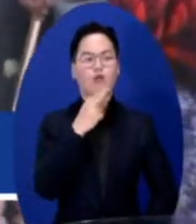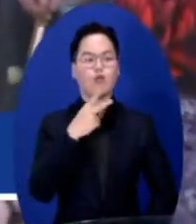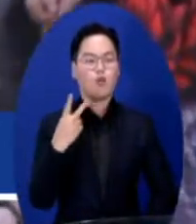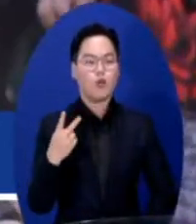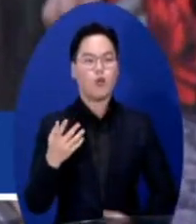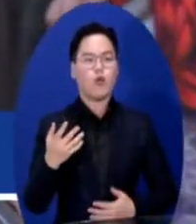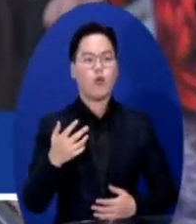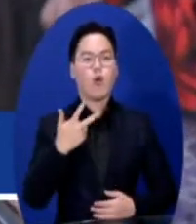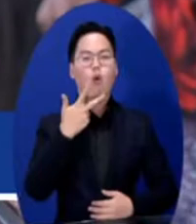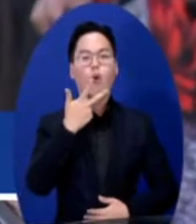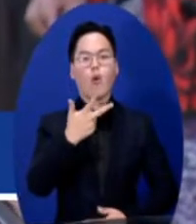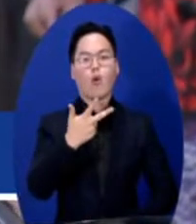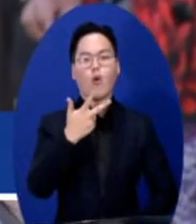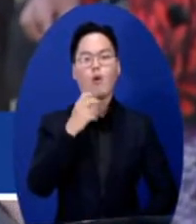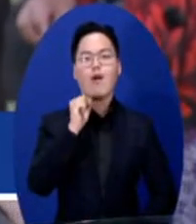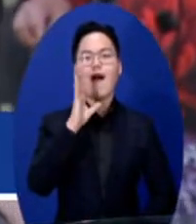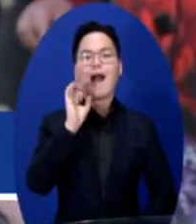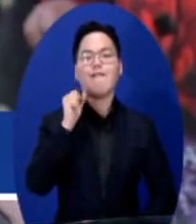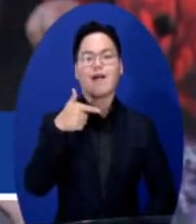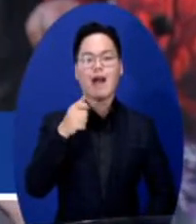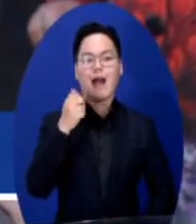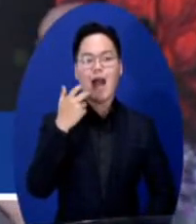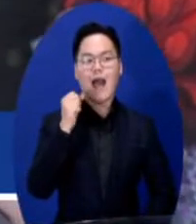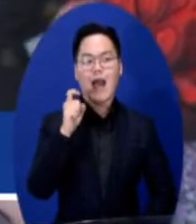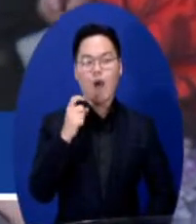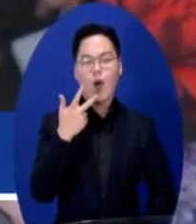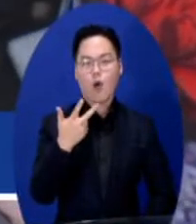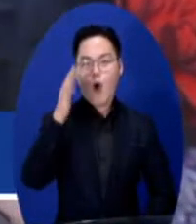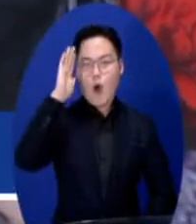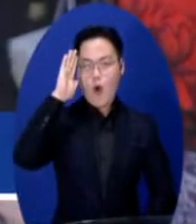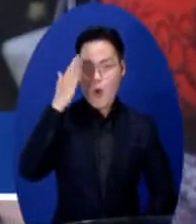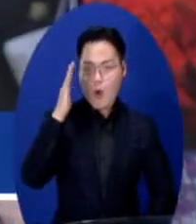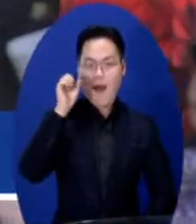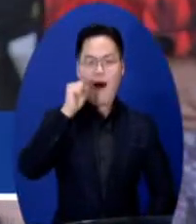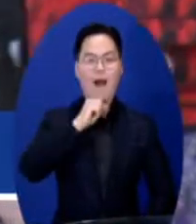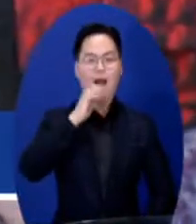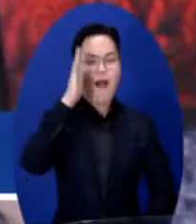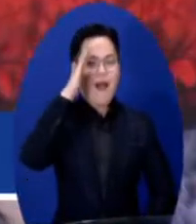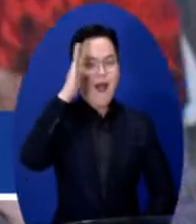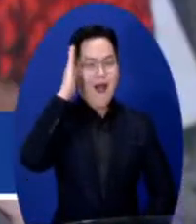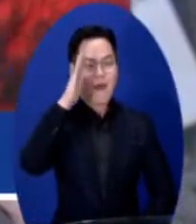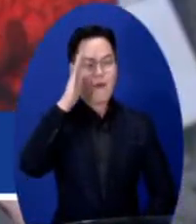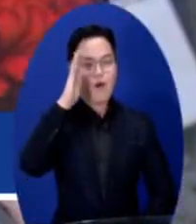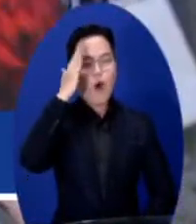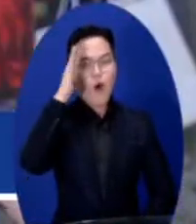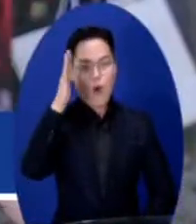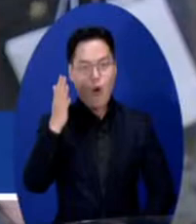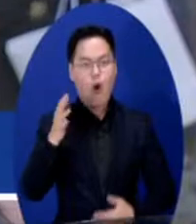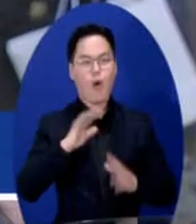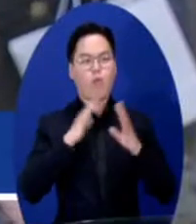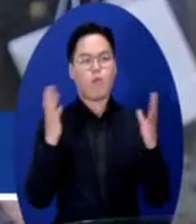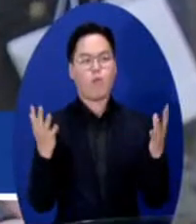дүү, гурван аваг ах, гурав өвөө, аав бүгдээр ингээд